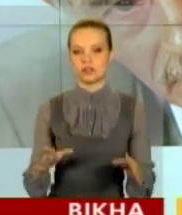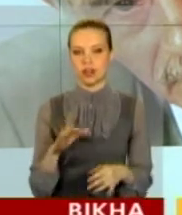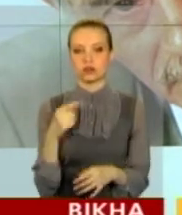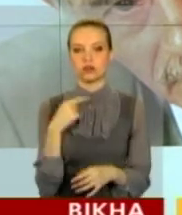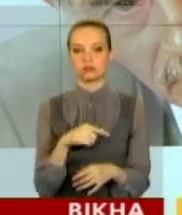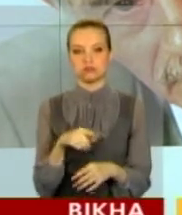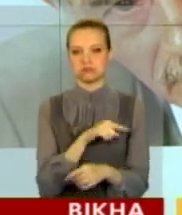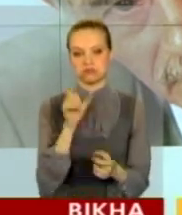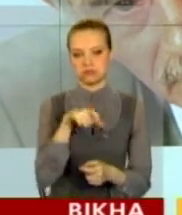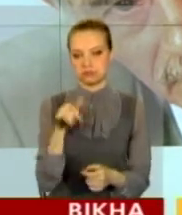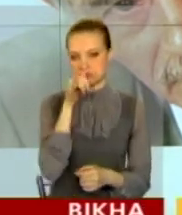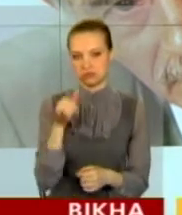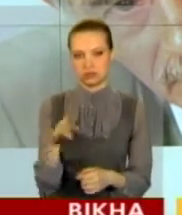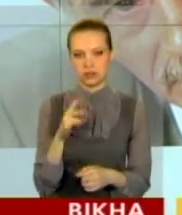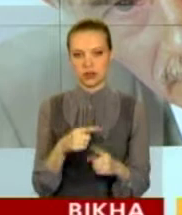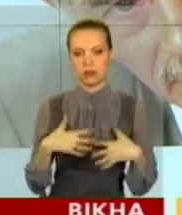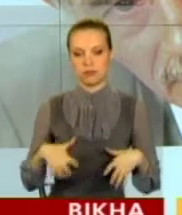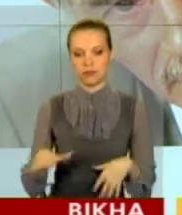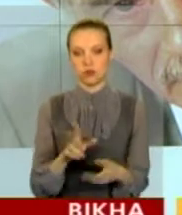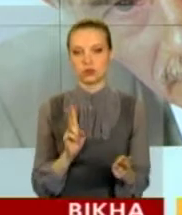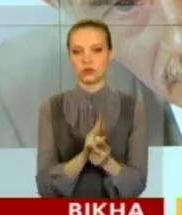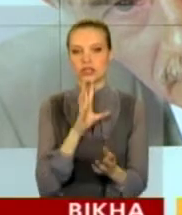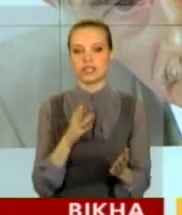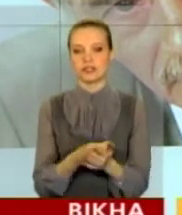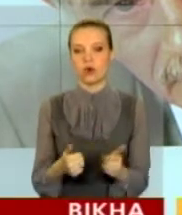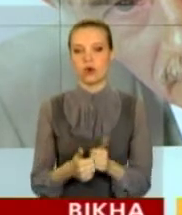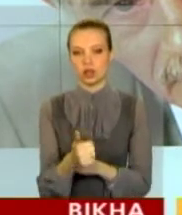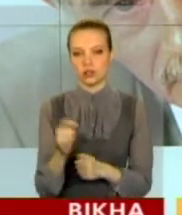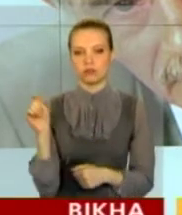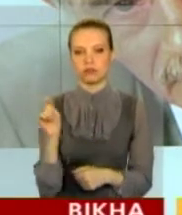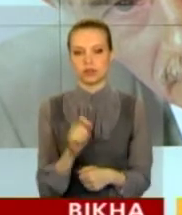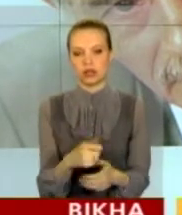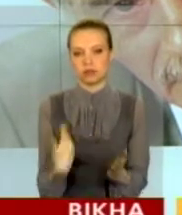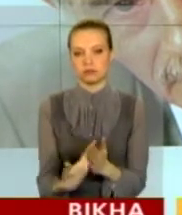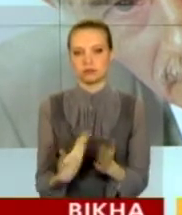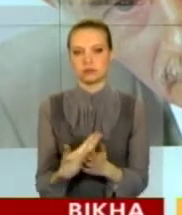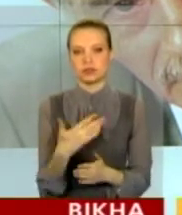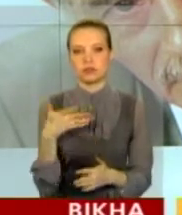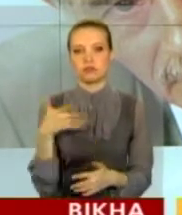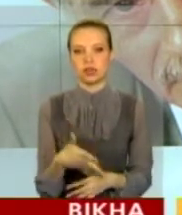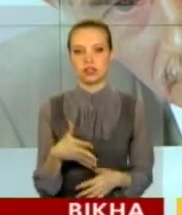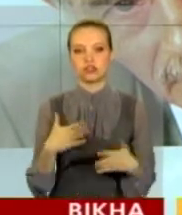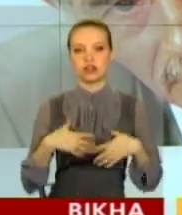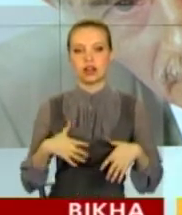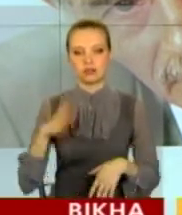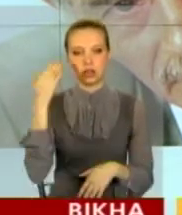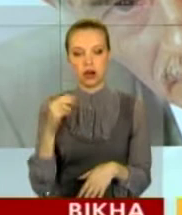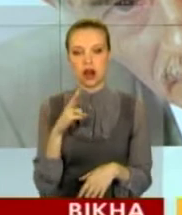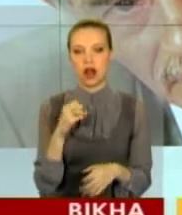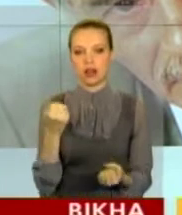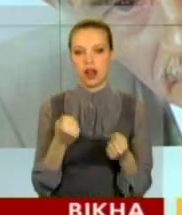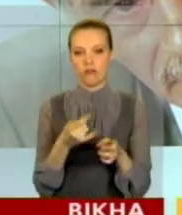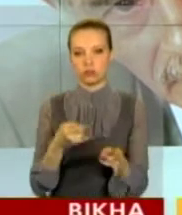окупанти не пустили на півострів зустріти свого лідера в армянську приїхало близько 5 тисяч кримських татар проте